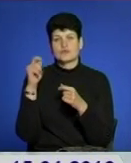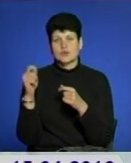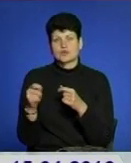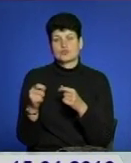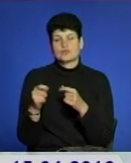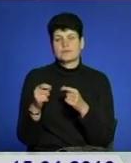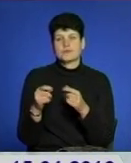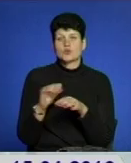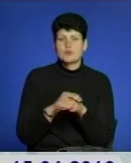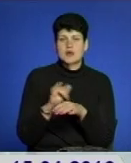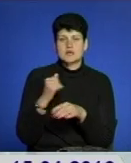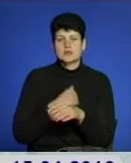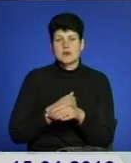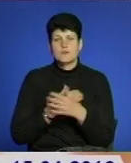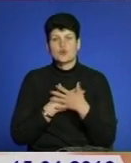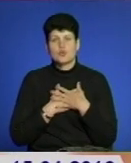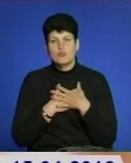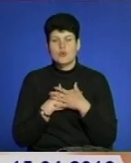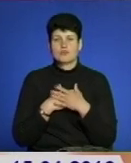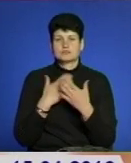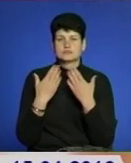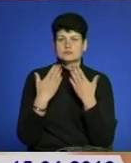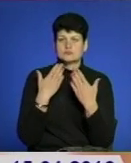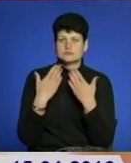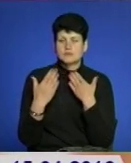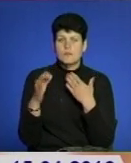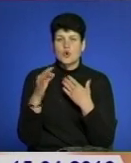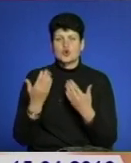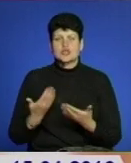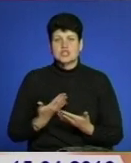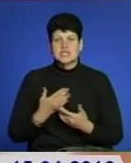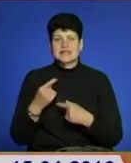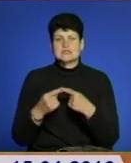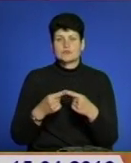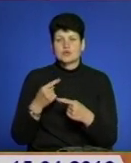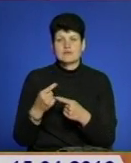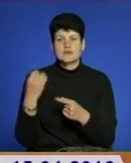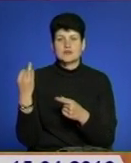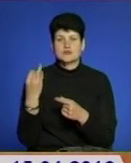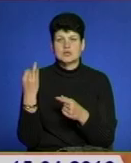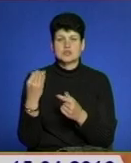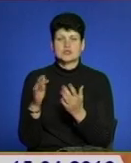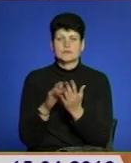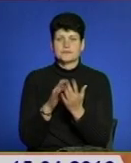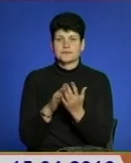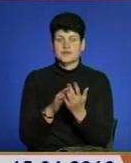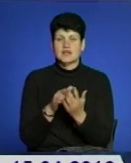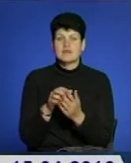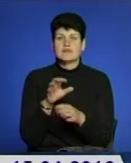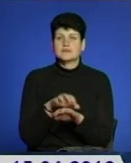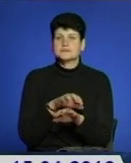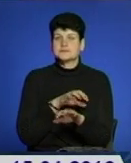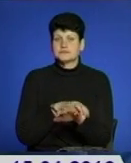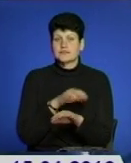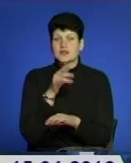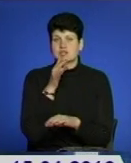сіробайдужих. Книжка про любов, діалог поколінь, про життя і його спадкоємні історично-духовні сторінки. В радянські часи один з наших